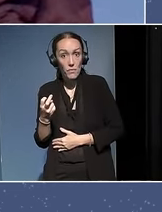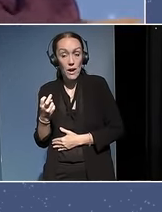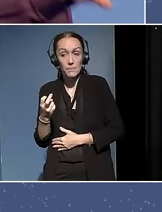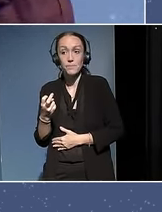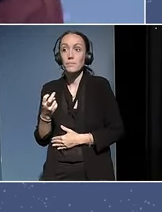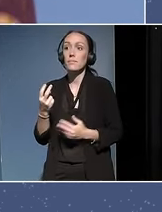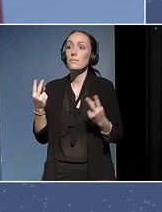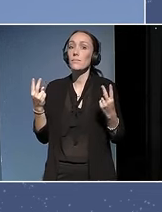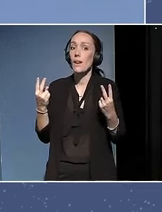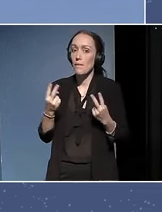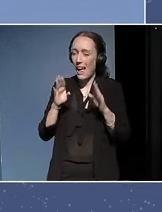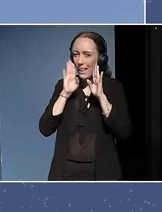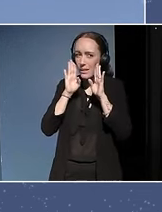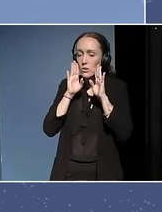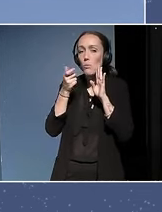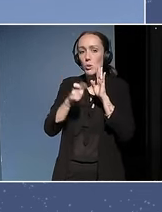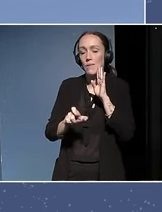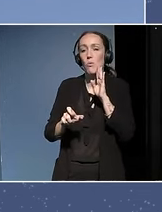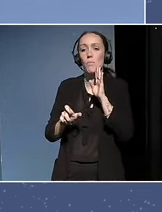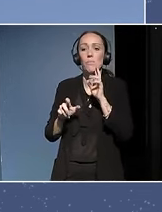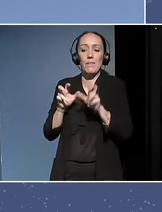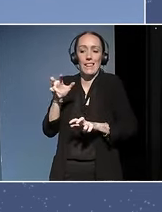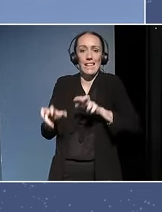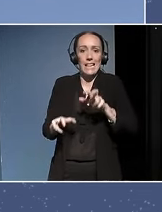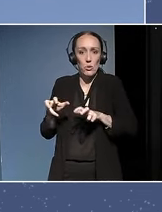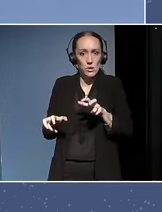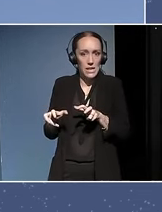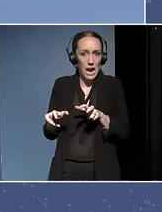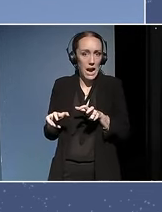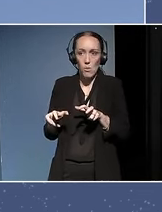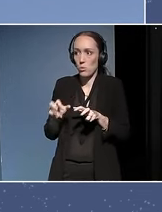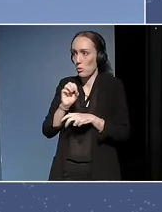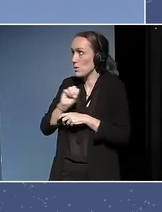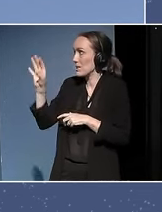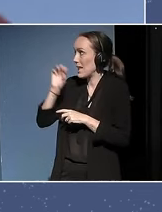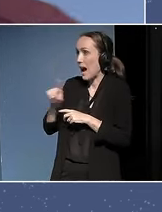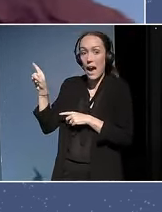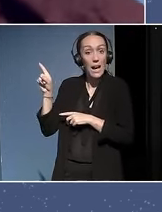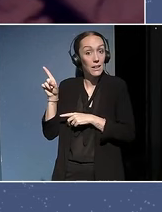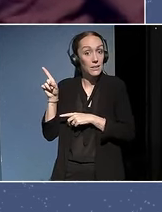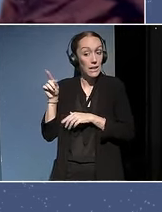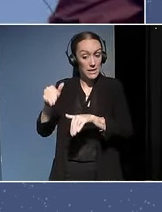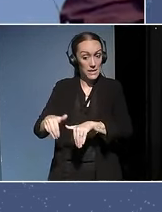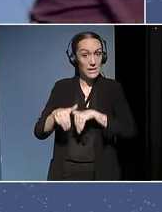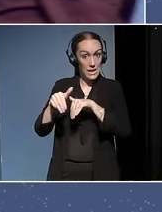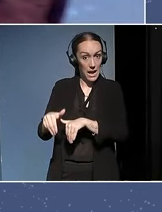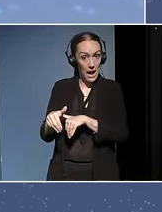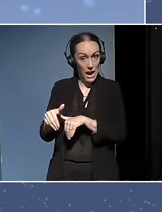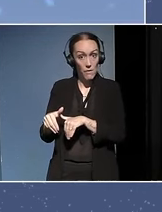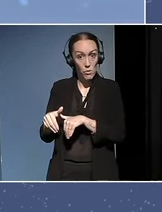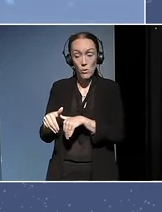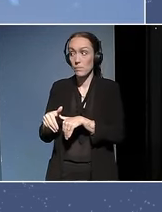perché attenzione l'animale di cui sto parlando qui nelle slide dello scavo non è lo stesso